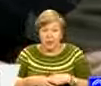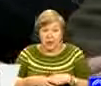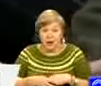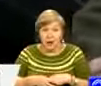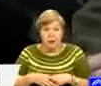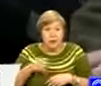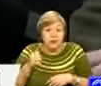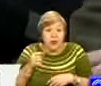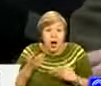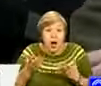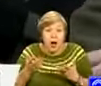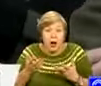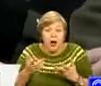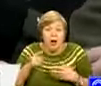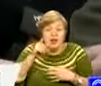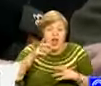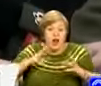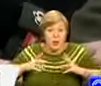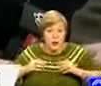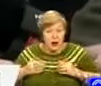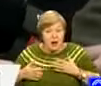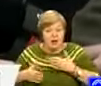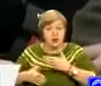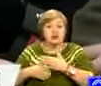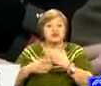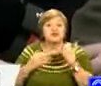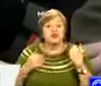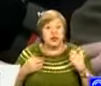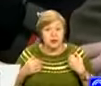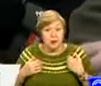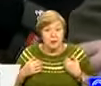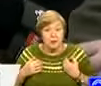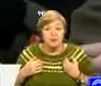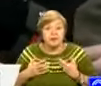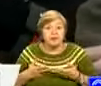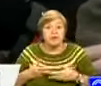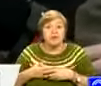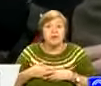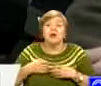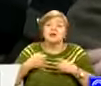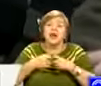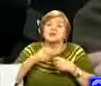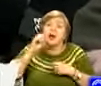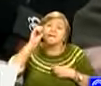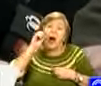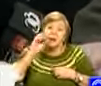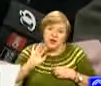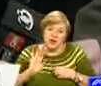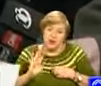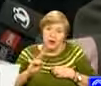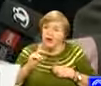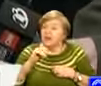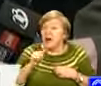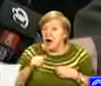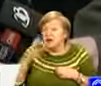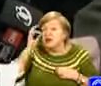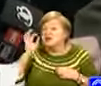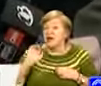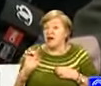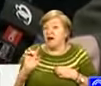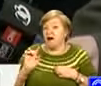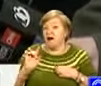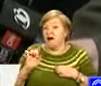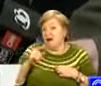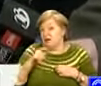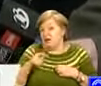Bineînțeles, întotdeauna noi, ca liberali, vom susține un stat suplu cu taxe cât mai mici. Avem un singur principiu de la care aș vrea să